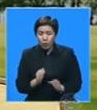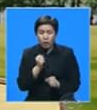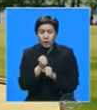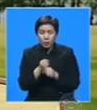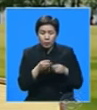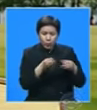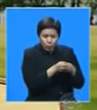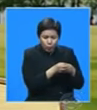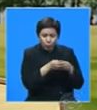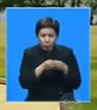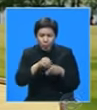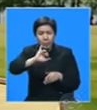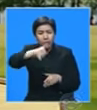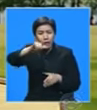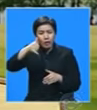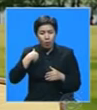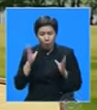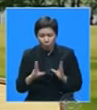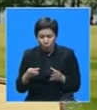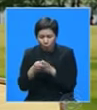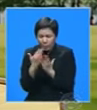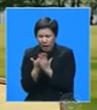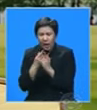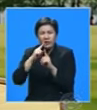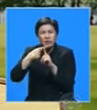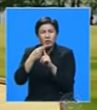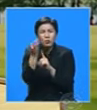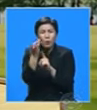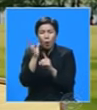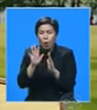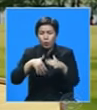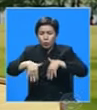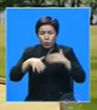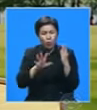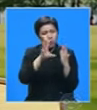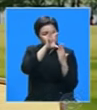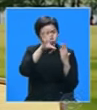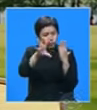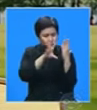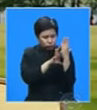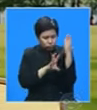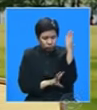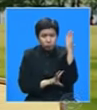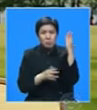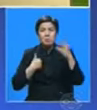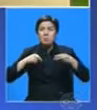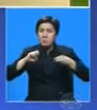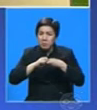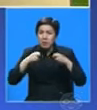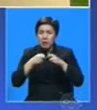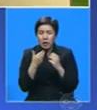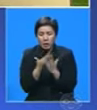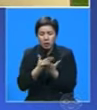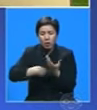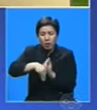การเพียงบางกลุ่มยังมีประชาชนที่มีรายได้น้อยอีกจำนวนมากในท้องถิ่นในภูมิภาคต่างๆทั่วประเทศนะครับที่ยังมีปัญหาอยู่ที่ทำ